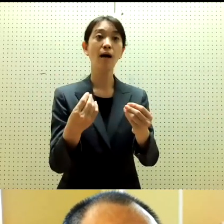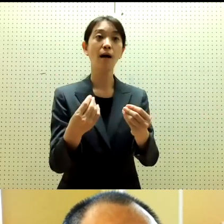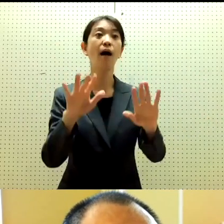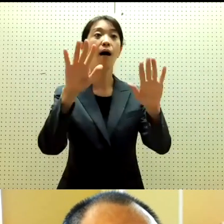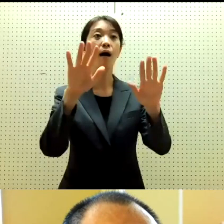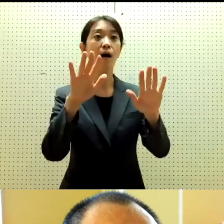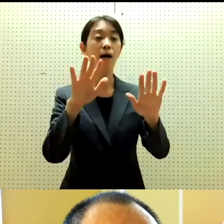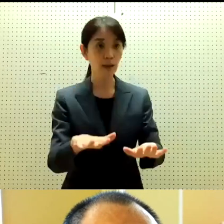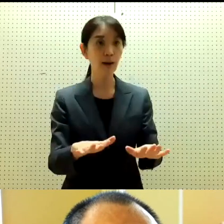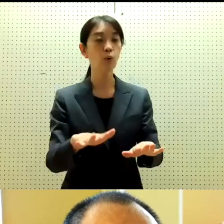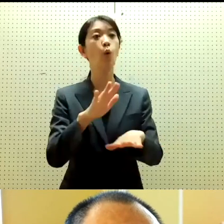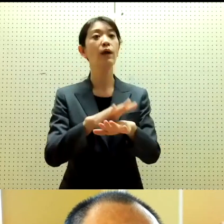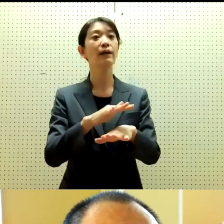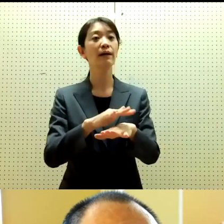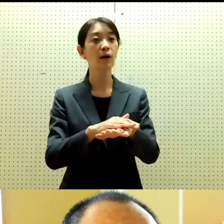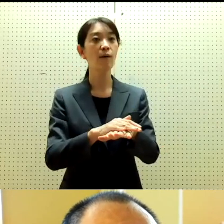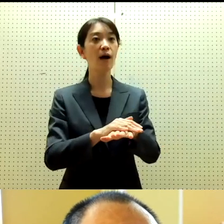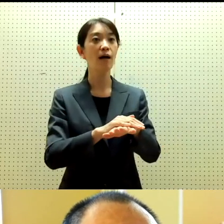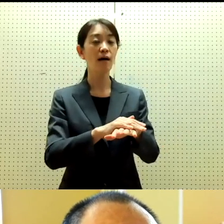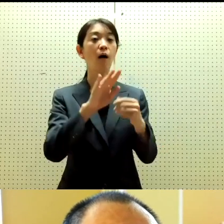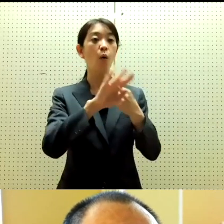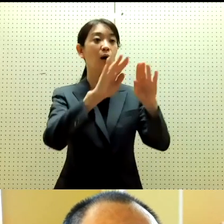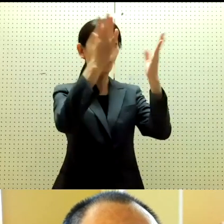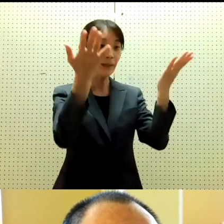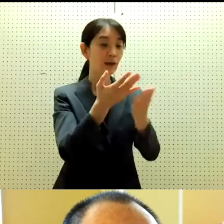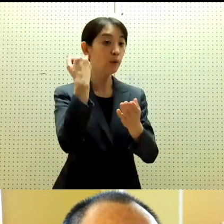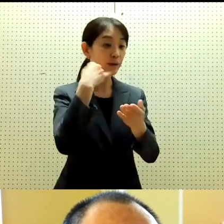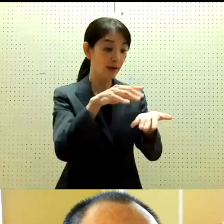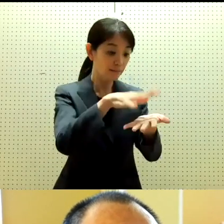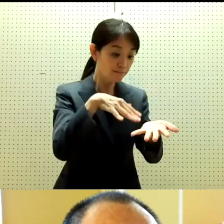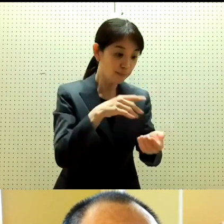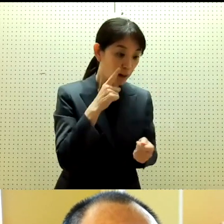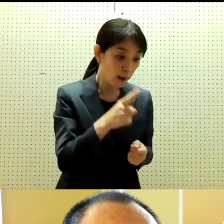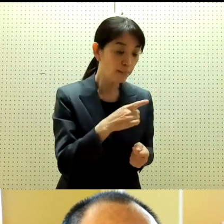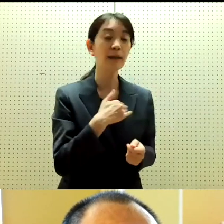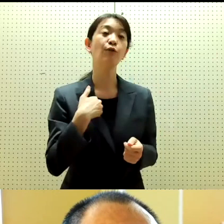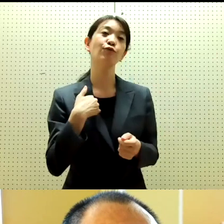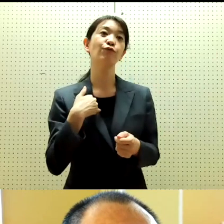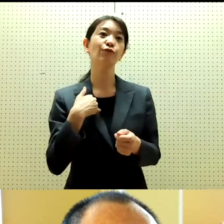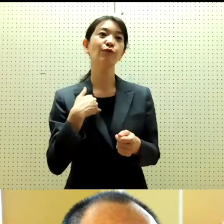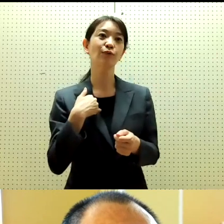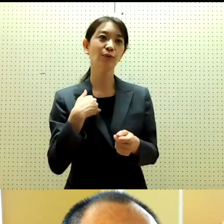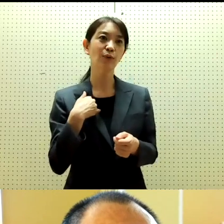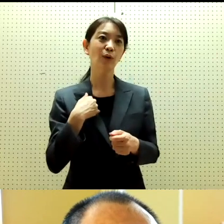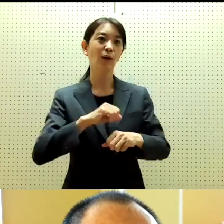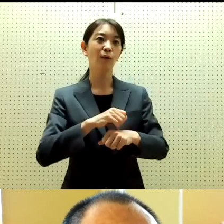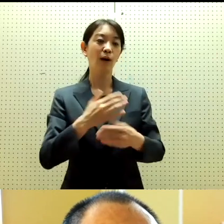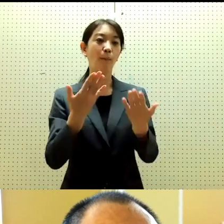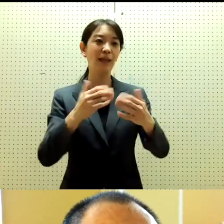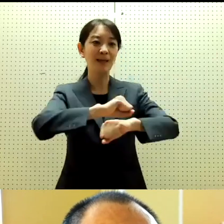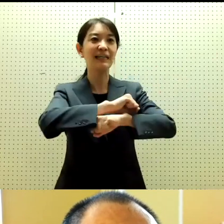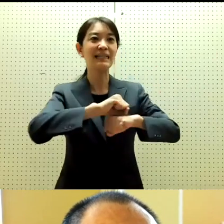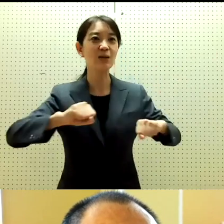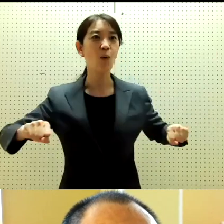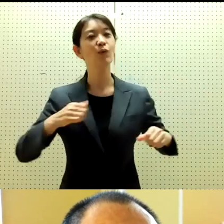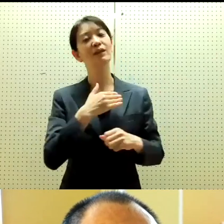が入ってくることであのこんな考え方があるのかっていうのをより広く学べる機会ができるあるの